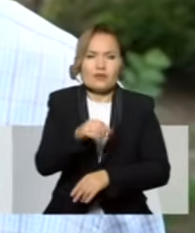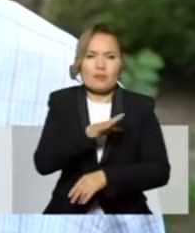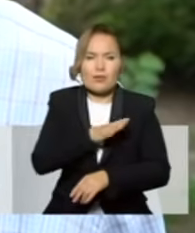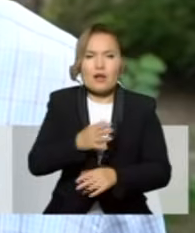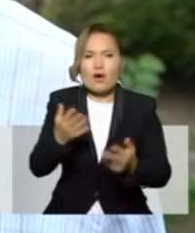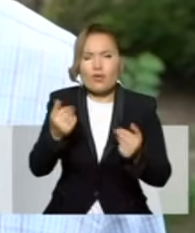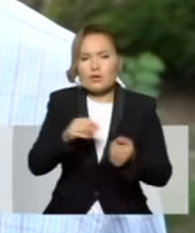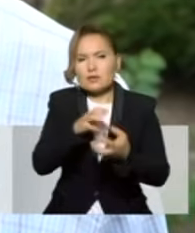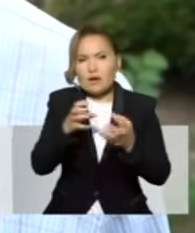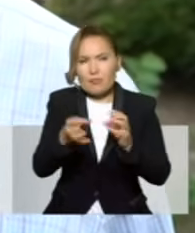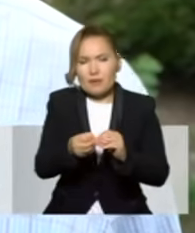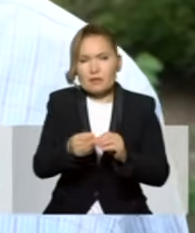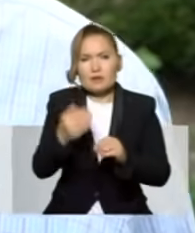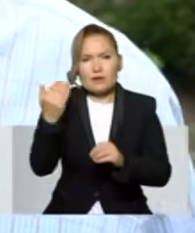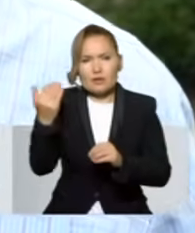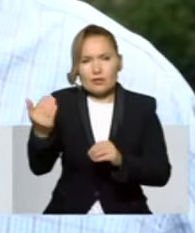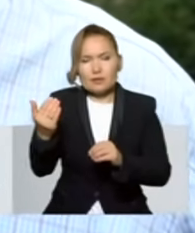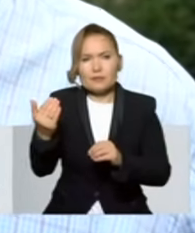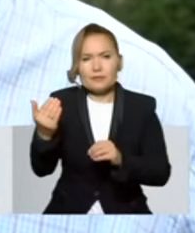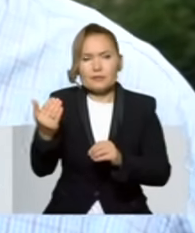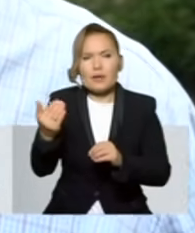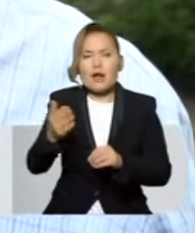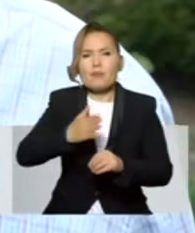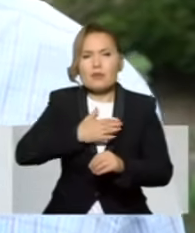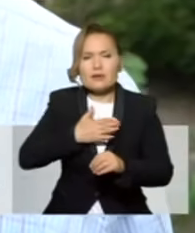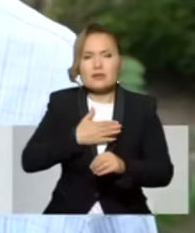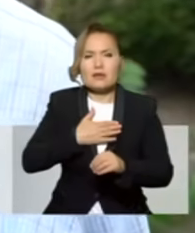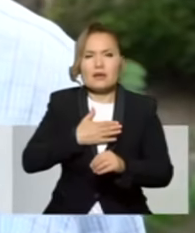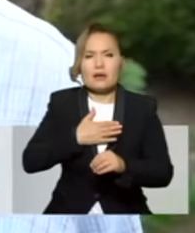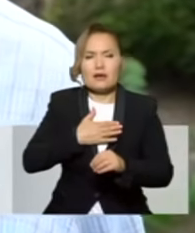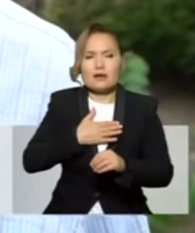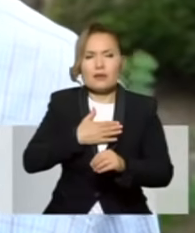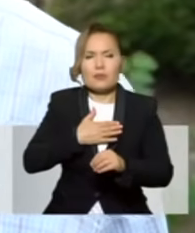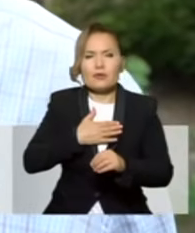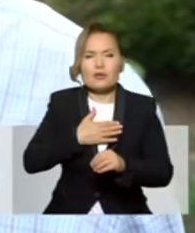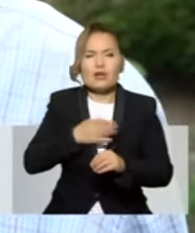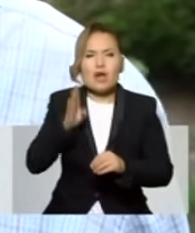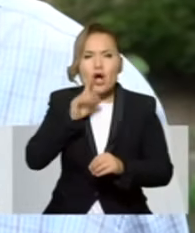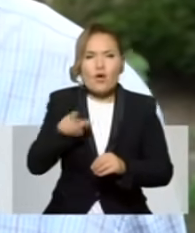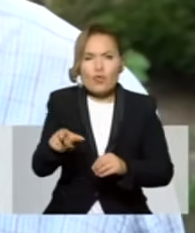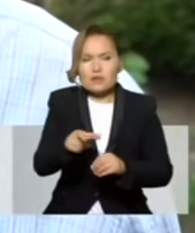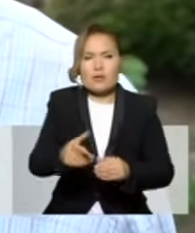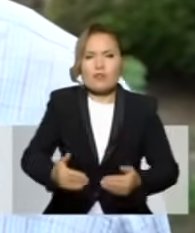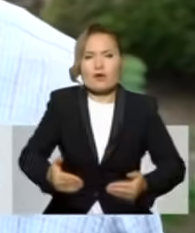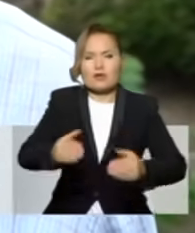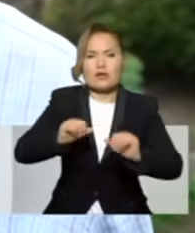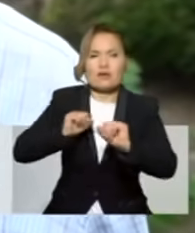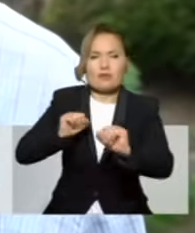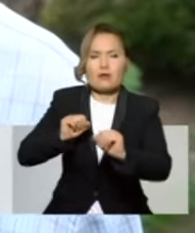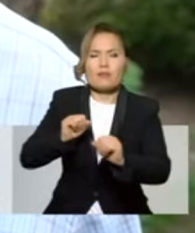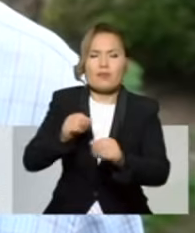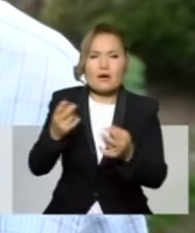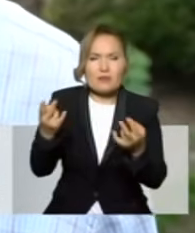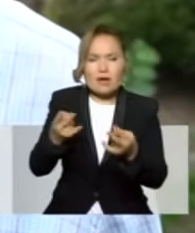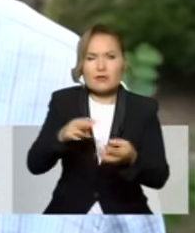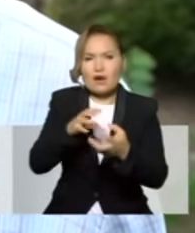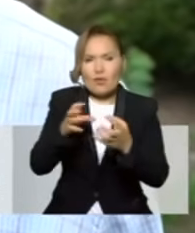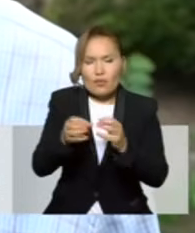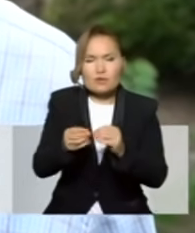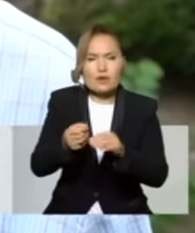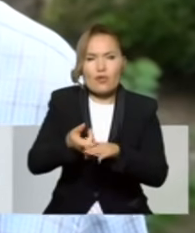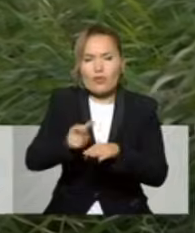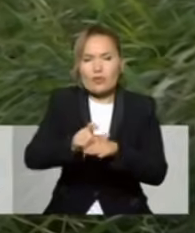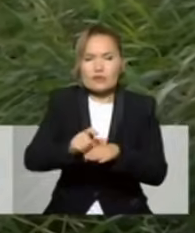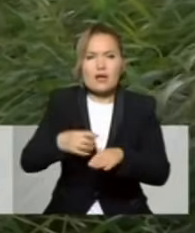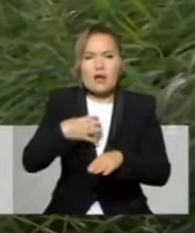қалайда осыны ана бізге келіп тұрған өзенді жақсылап тазалау керек, оны тереңдетіп қазу керек па,